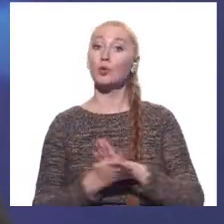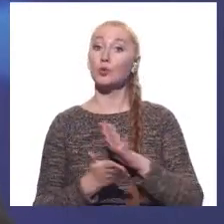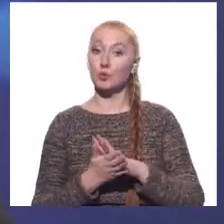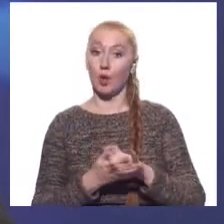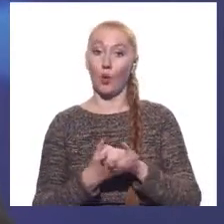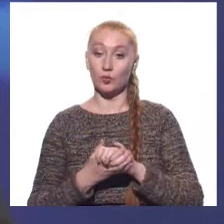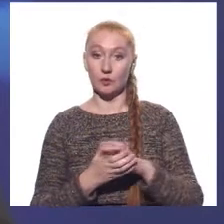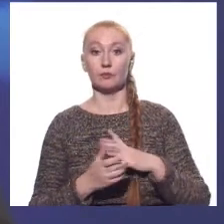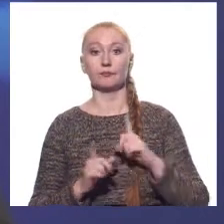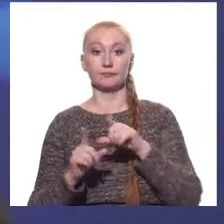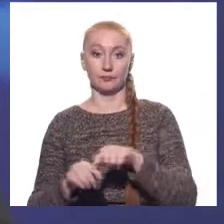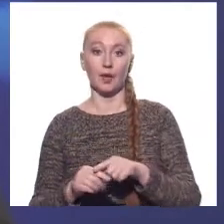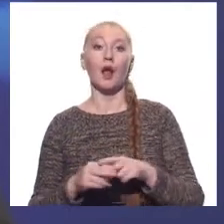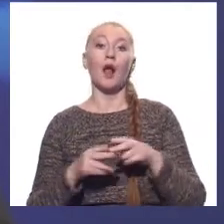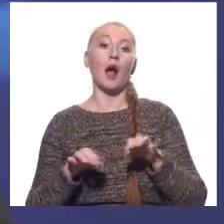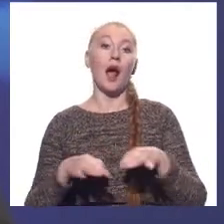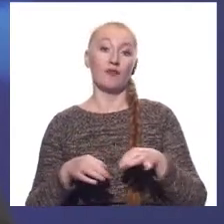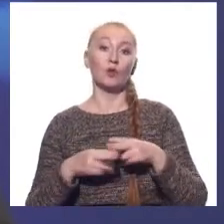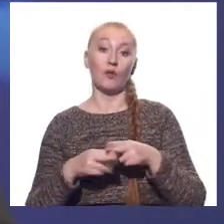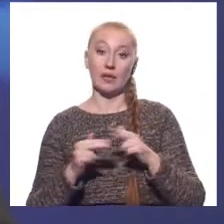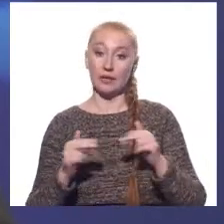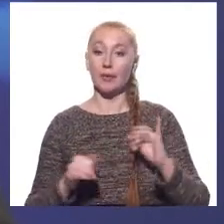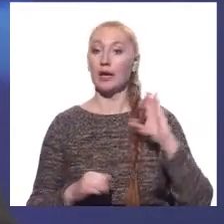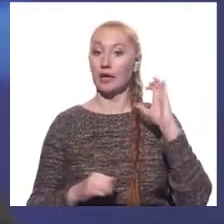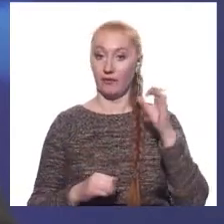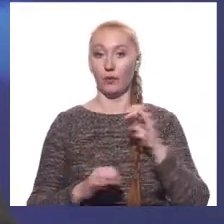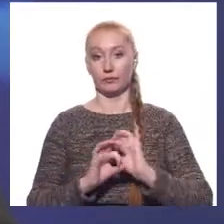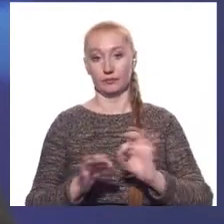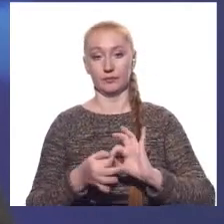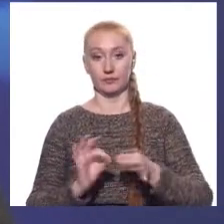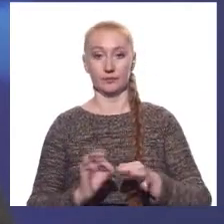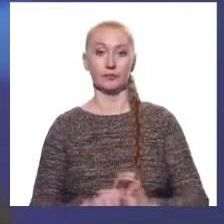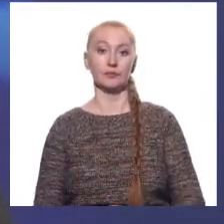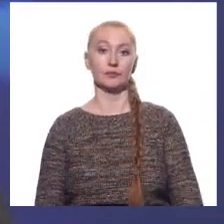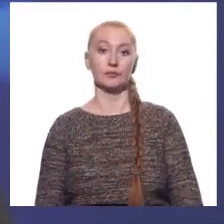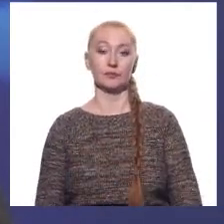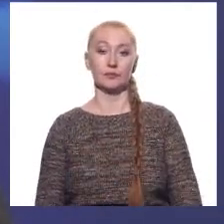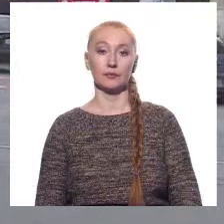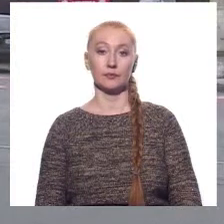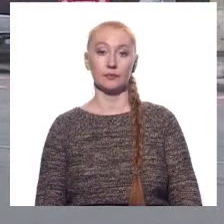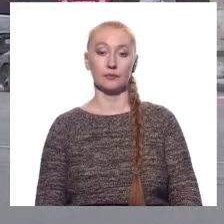Журналісти Суспільного побували на автовокзалах Дніпра і Криворогу. Подробиці дивіться далі.